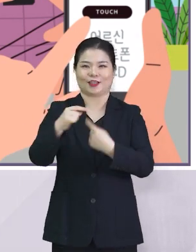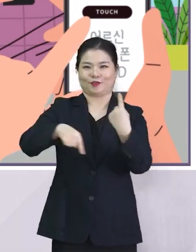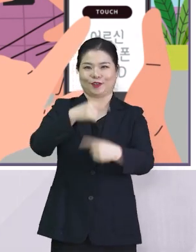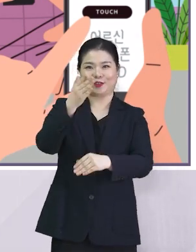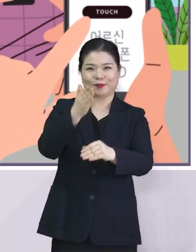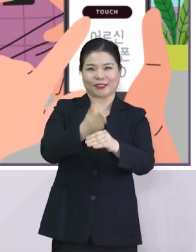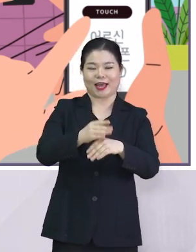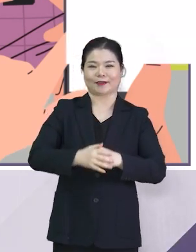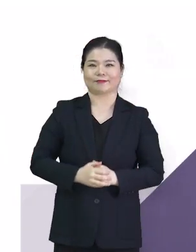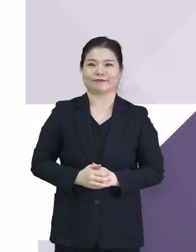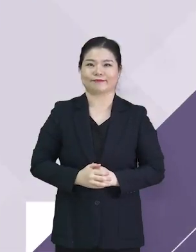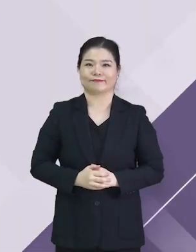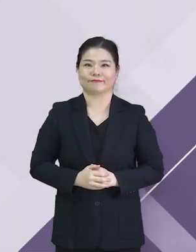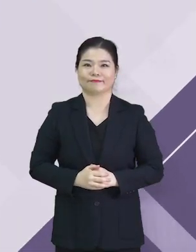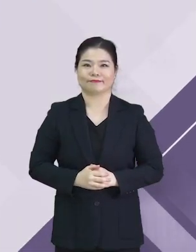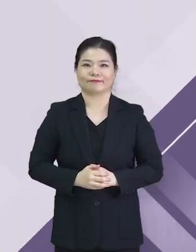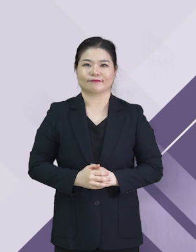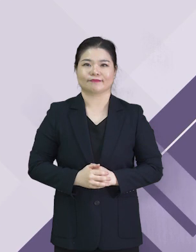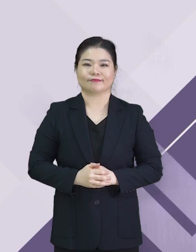운영하고 있습니다.